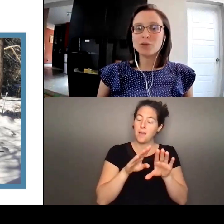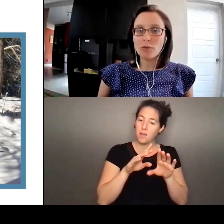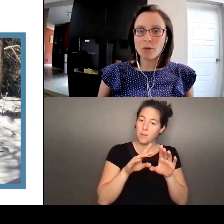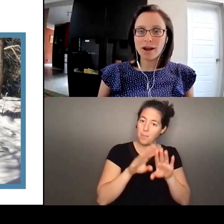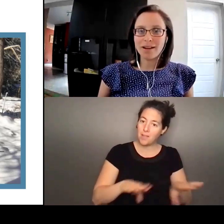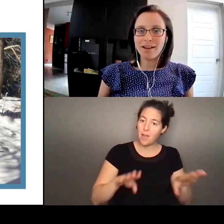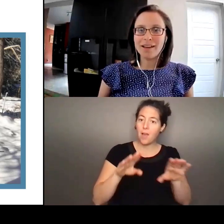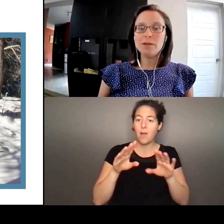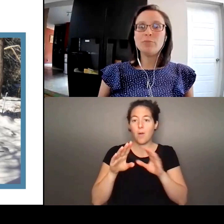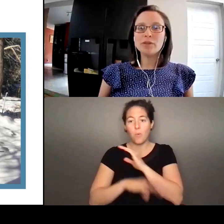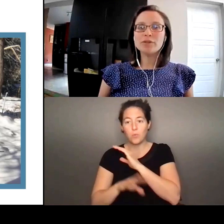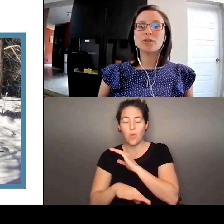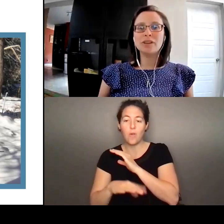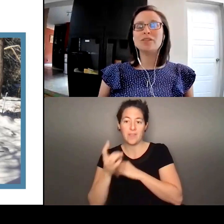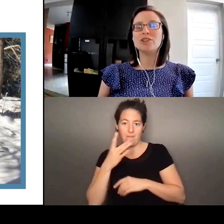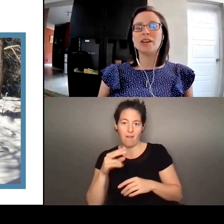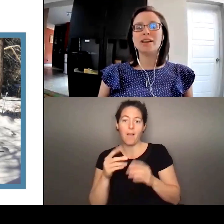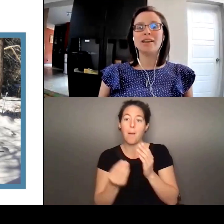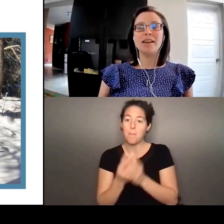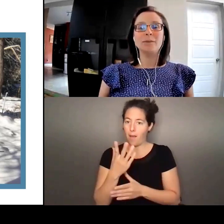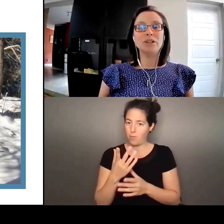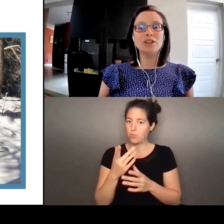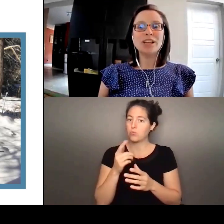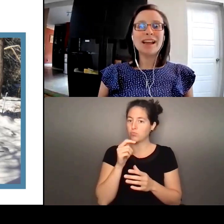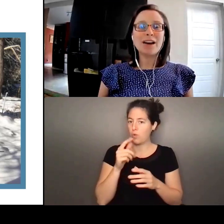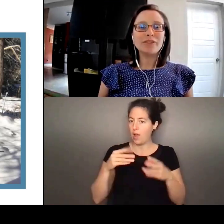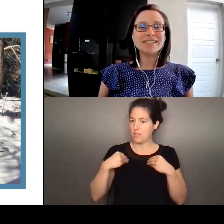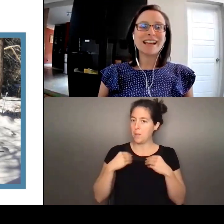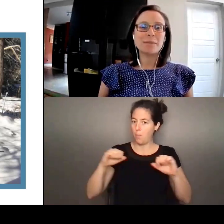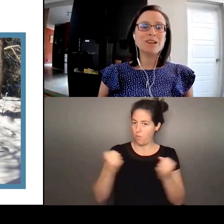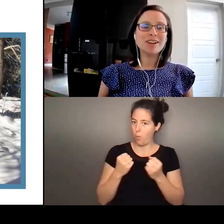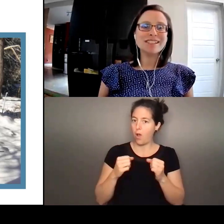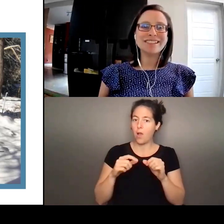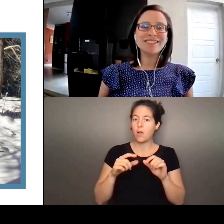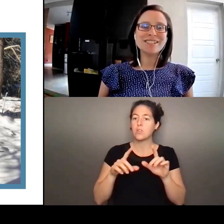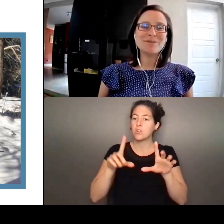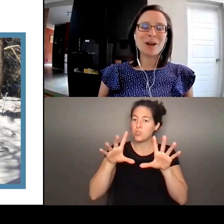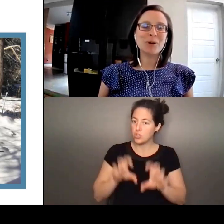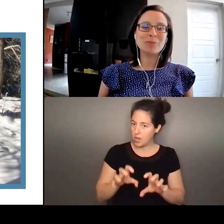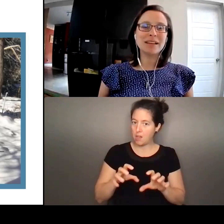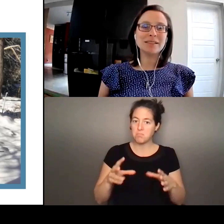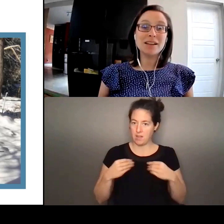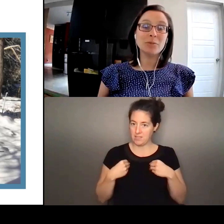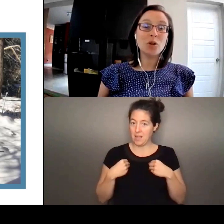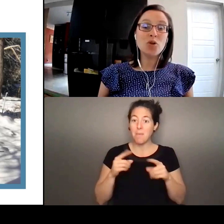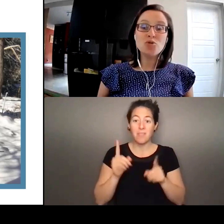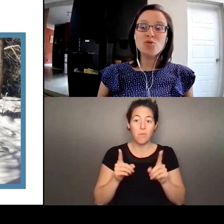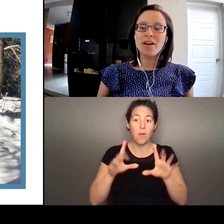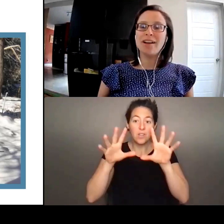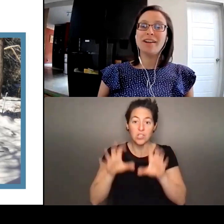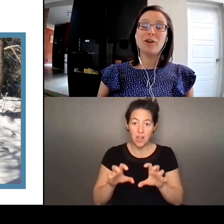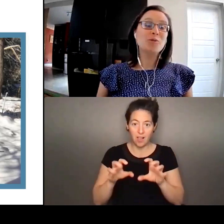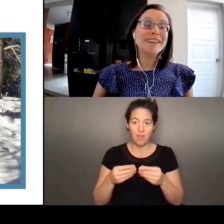tolérantes au froid. Ils peuvent survivre le gel. Puis le gel, en fait, ça améliore certaines de leurs propriétés, comme le